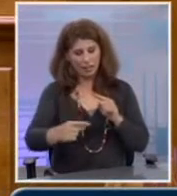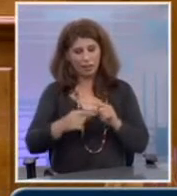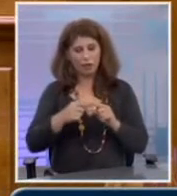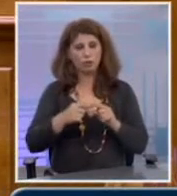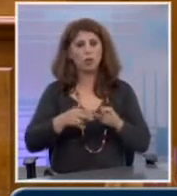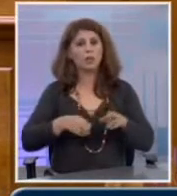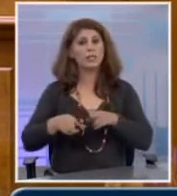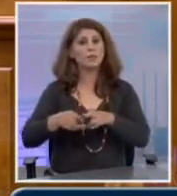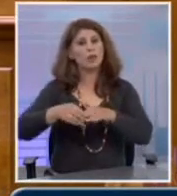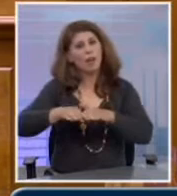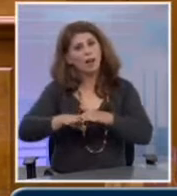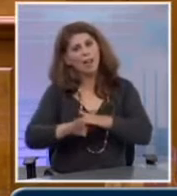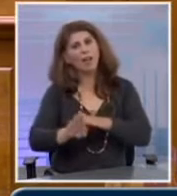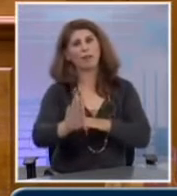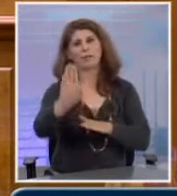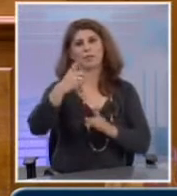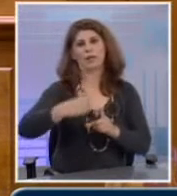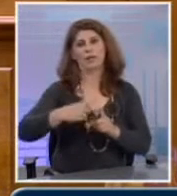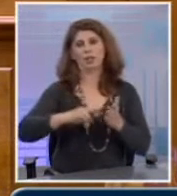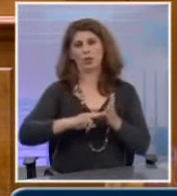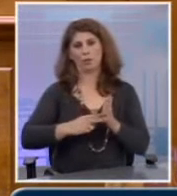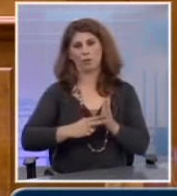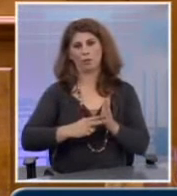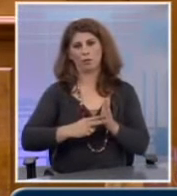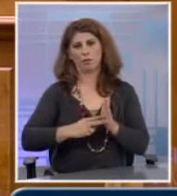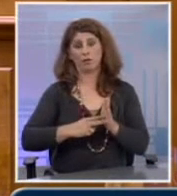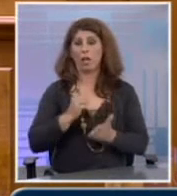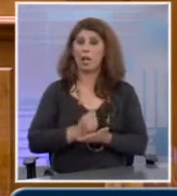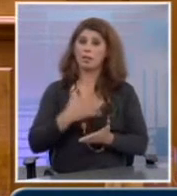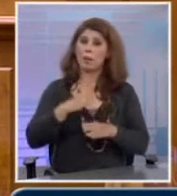ανάκαμψης της ελληνικής οικονομίας.